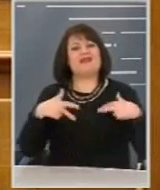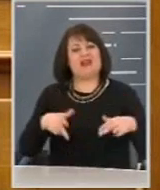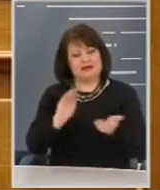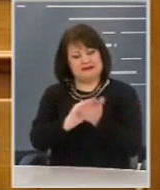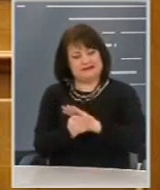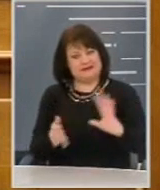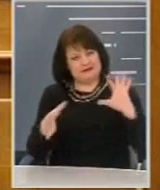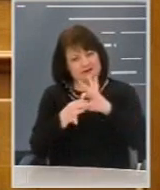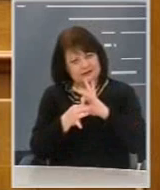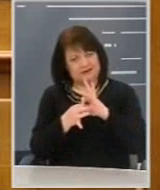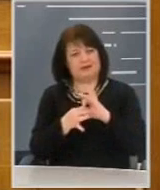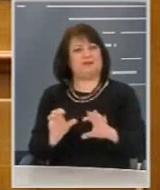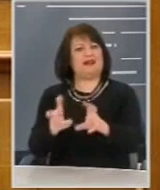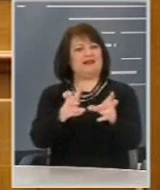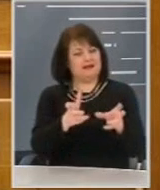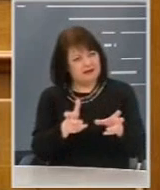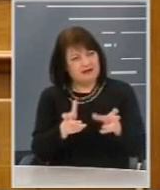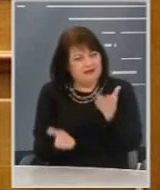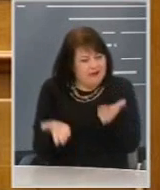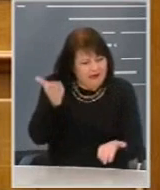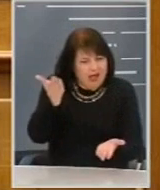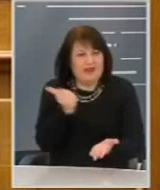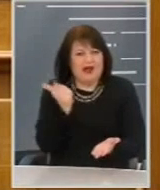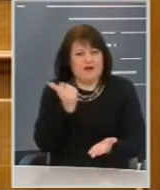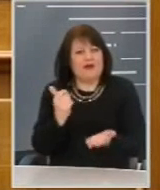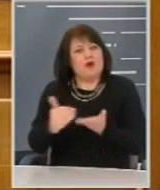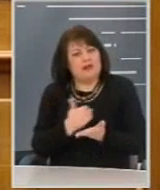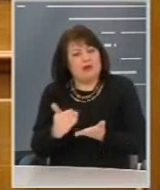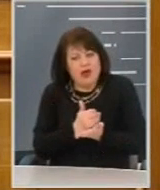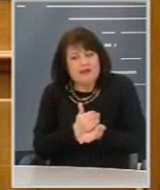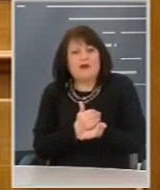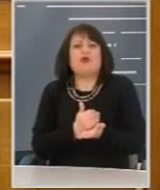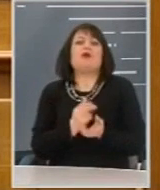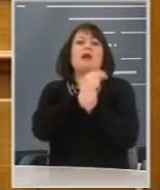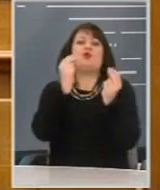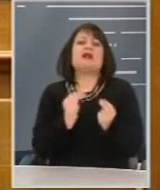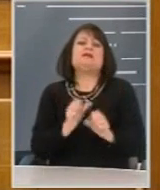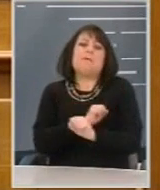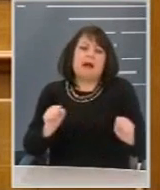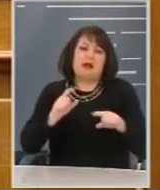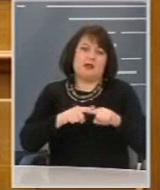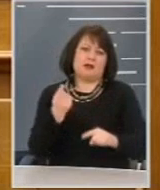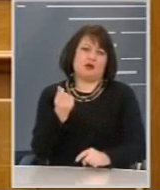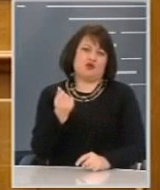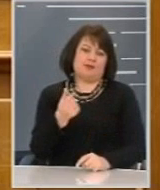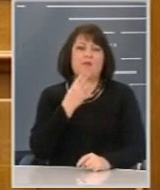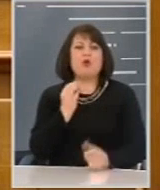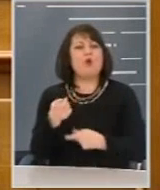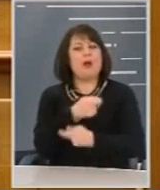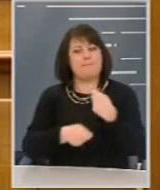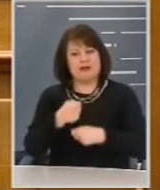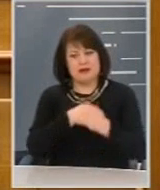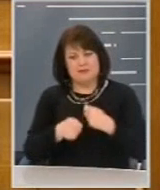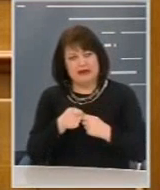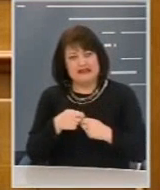την αποσύνθεση που οδήγησε σε ανισότιμο δανεισμό και τελικά αποδιάρθρωσε την ελληνική οικονομία. Γιατί οι επιχειρηματίες, όσο